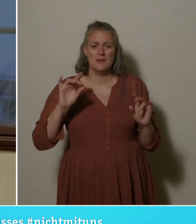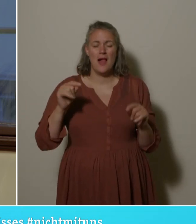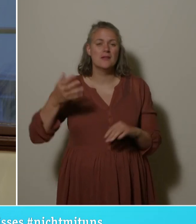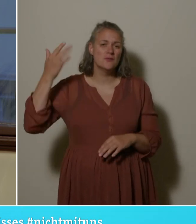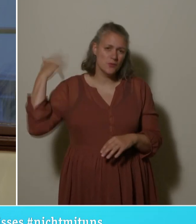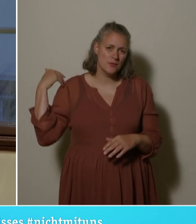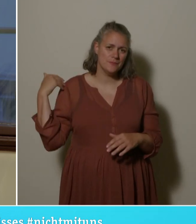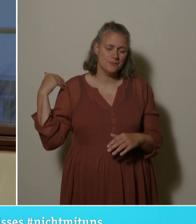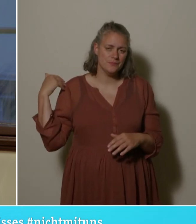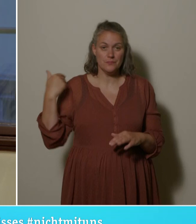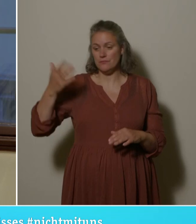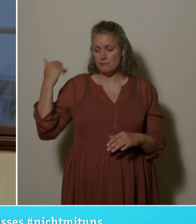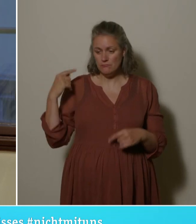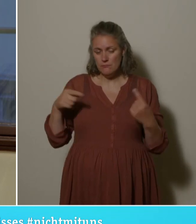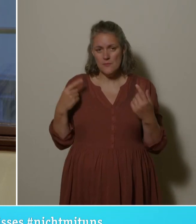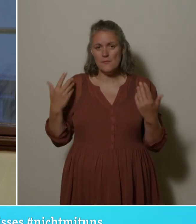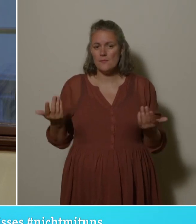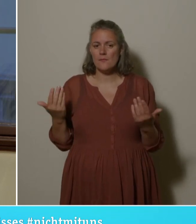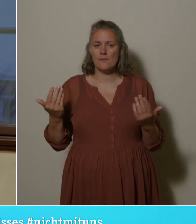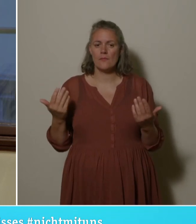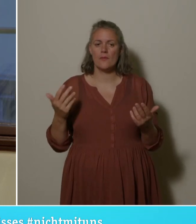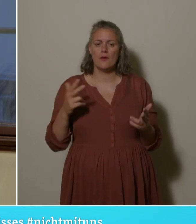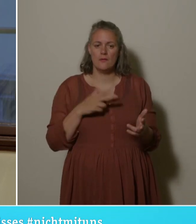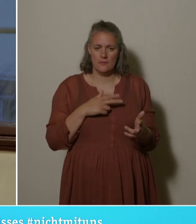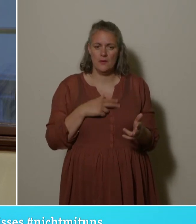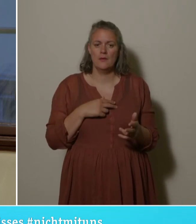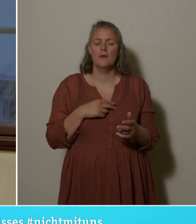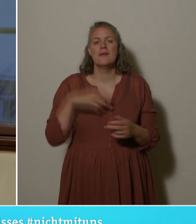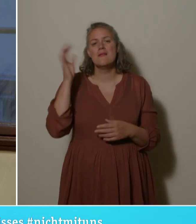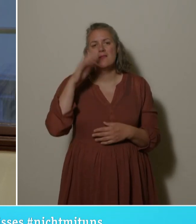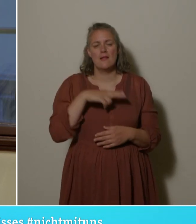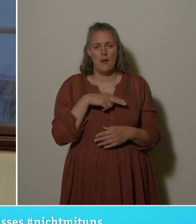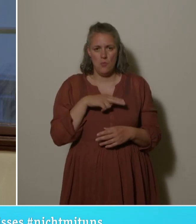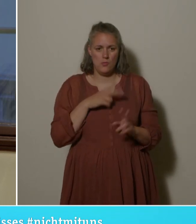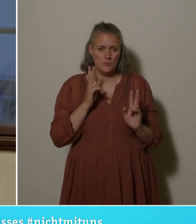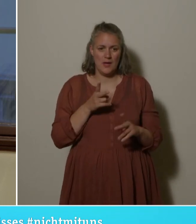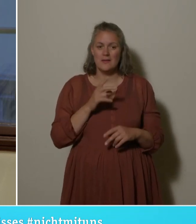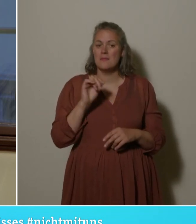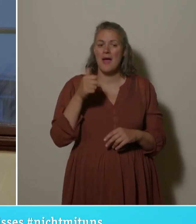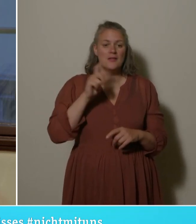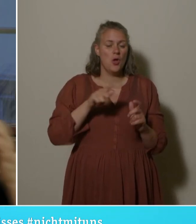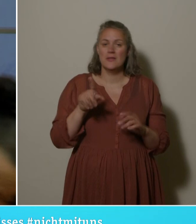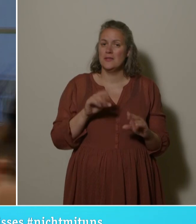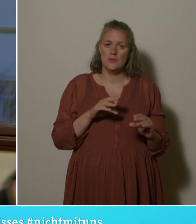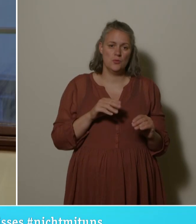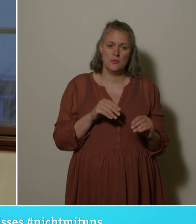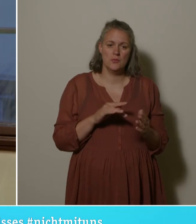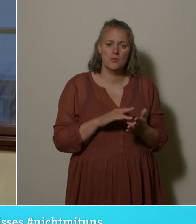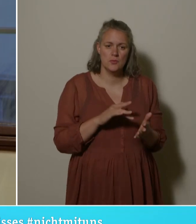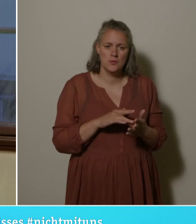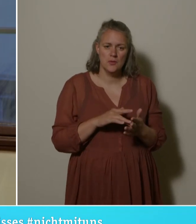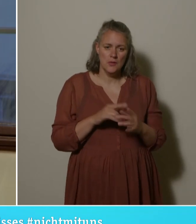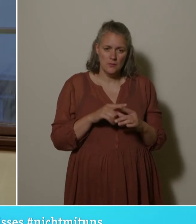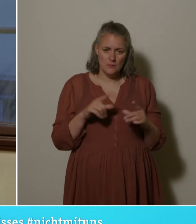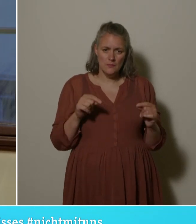Vergangenheit. In der Vergangenheit haben das tatsächlich ein Großteil der jener Bonusberechtigten nicht genutzt, weil das Ticket